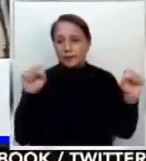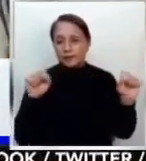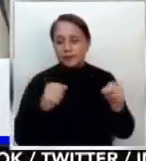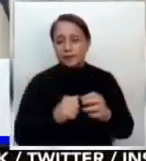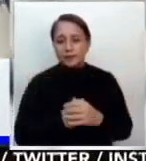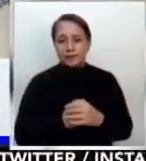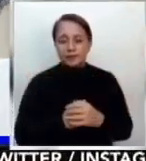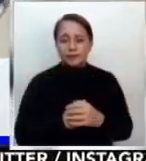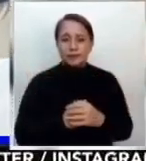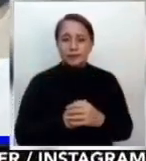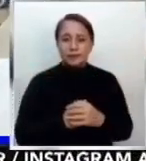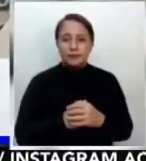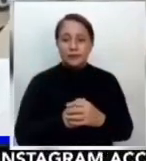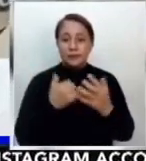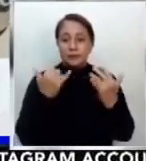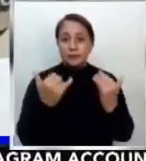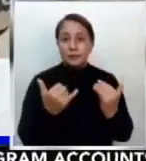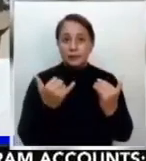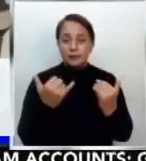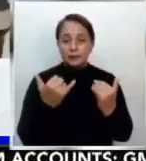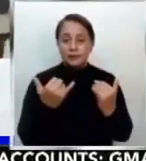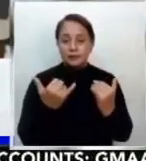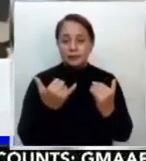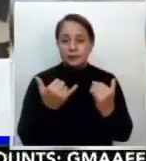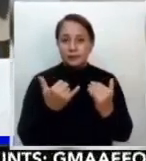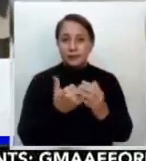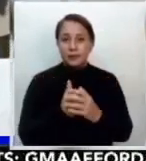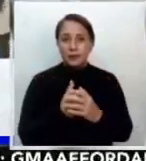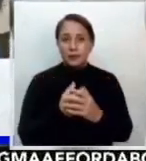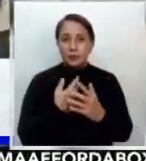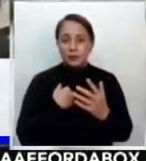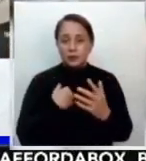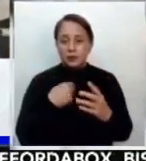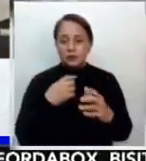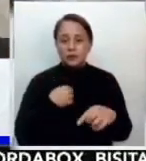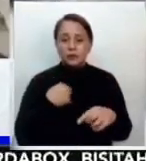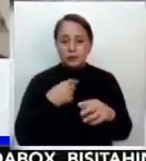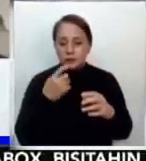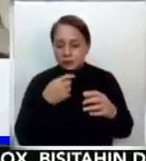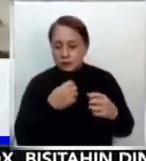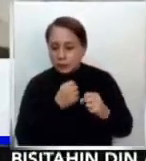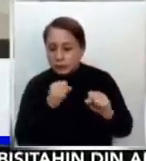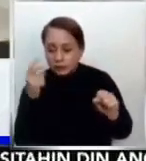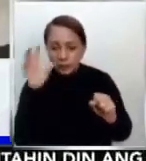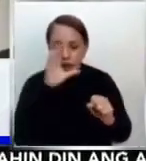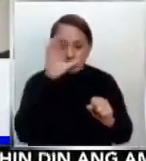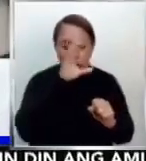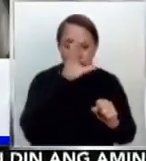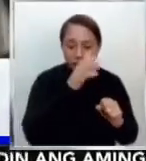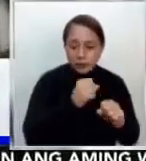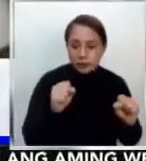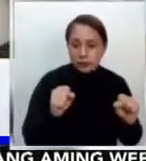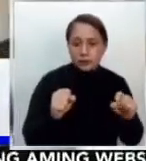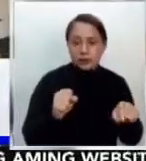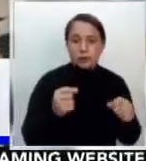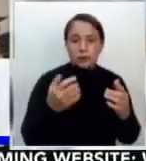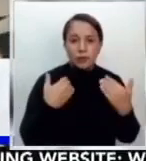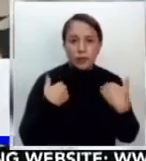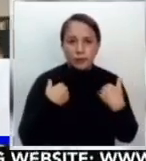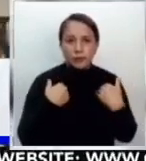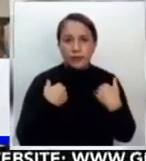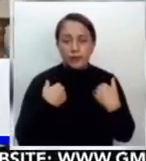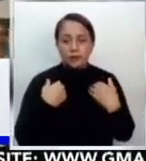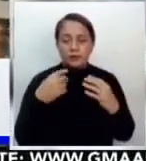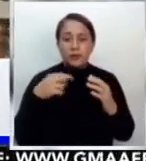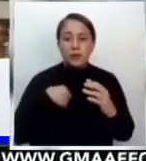At present, the rescue and retrieval operation is ongoing. We have divers from